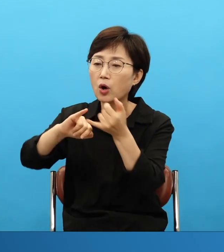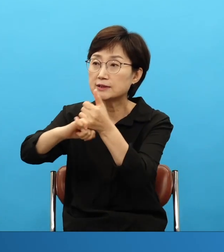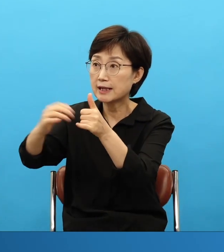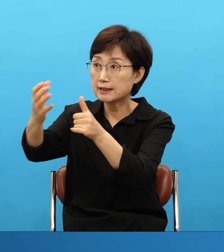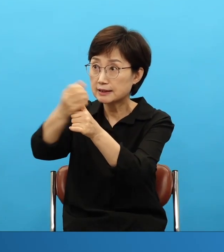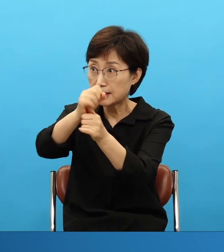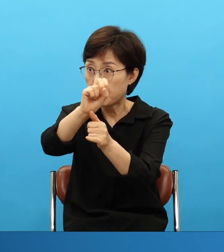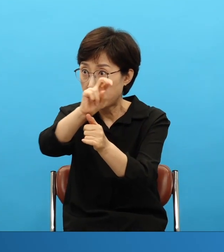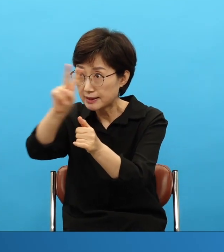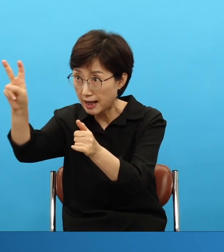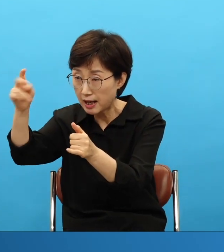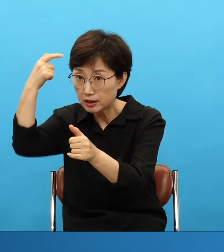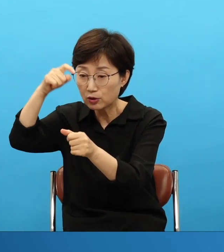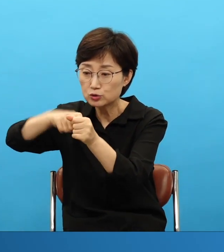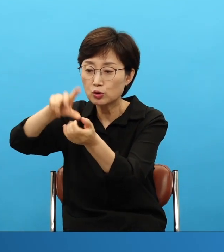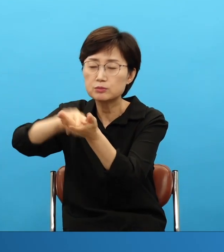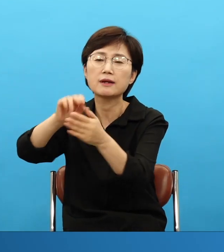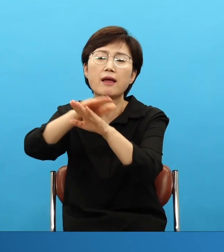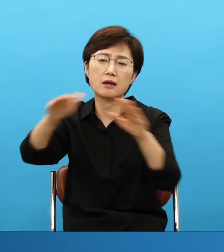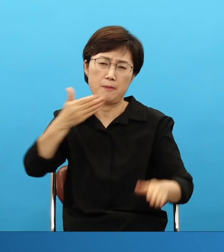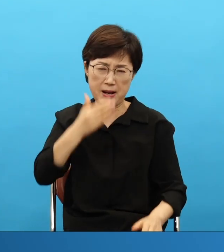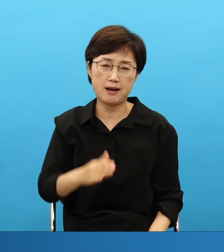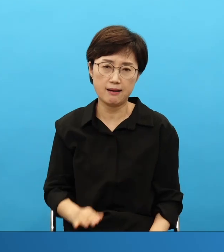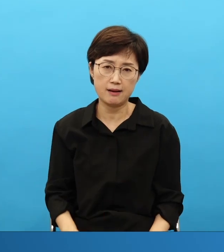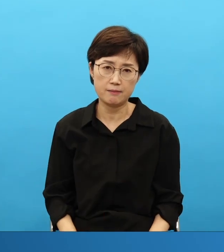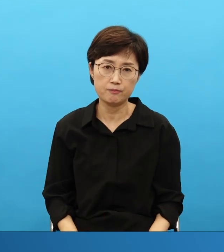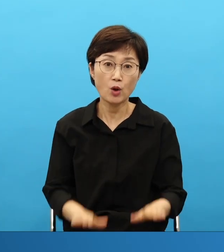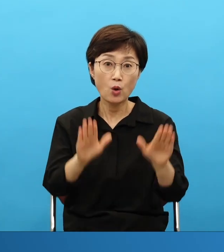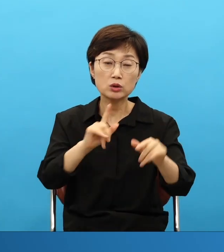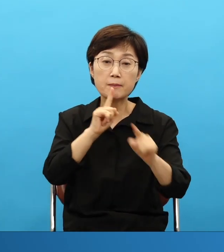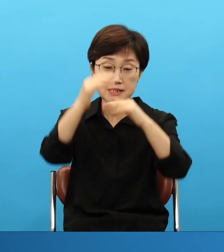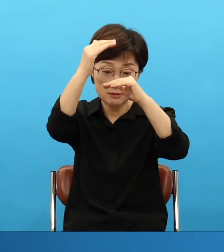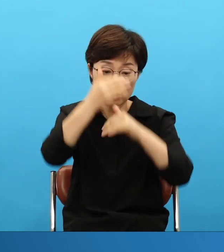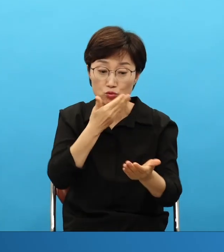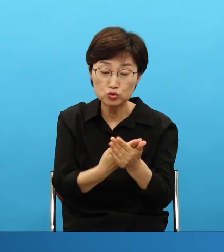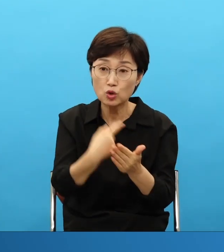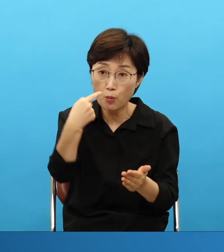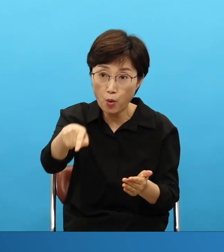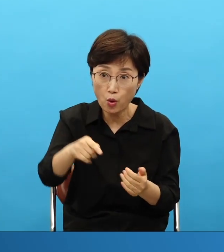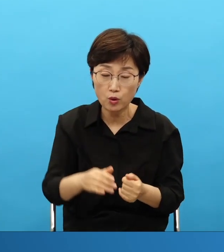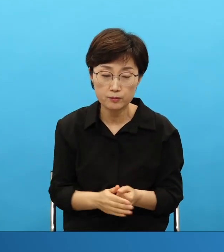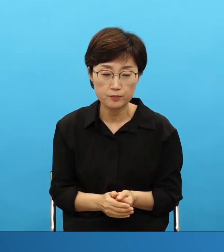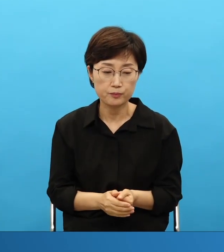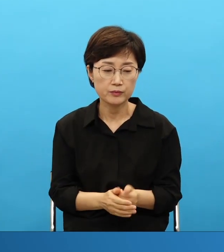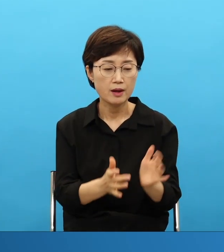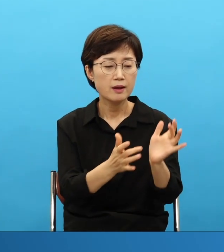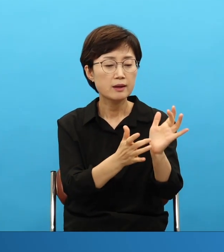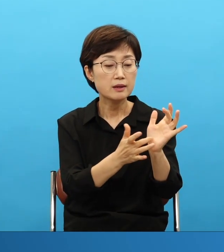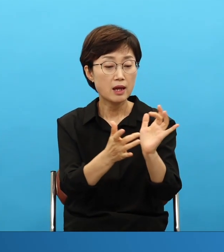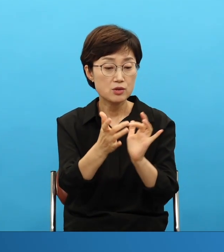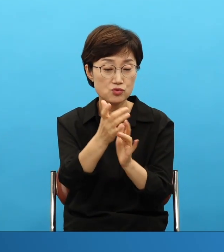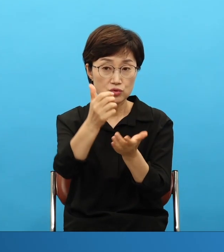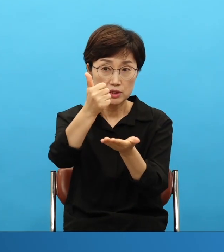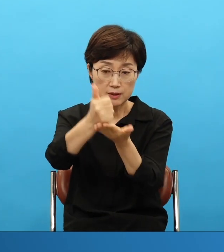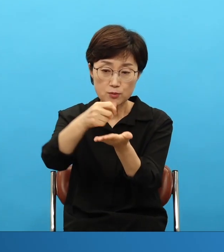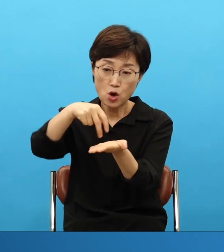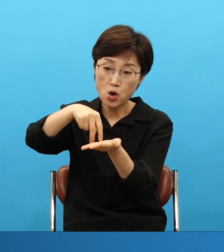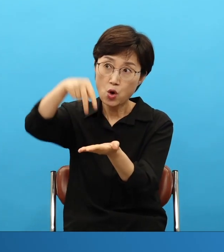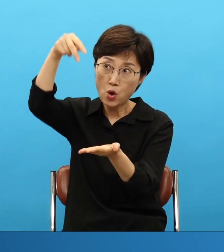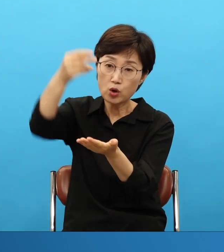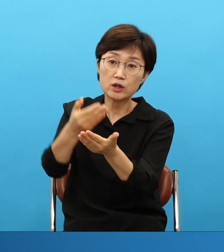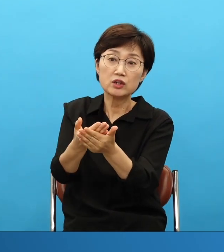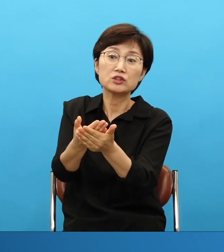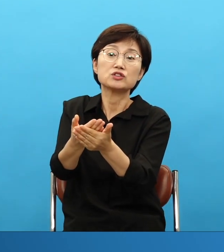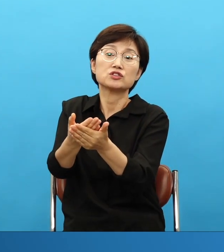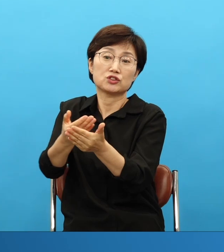오늘 굉장히 중요한 거는 예수님이 마지막 가르친 거를 딱 한